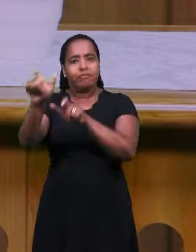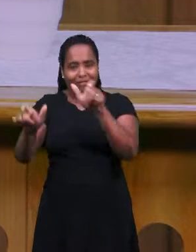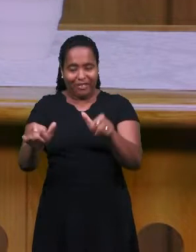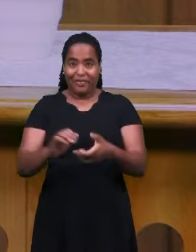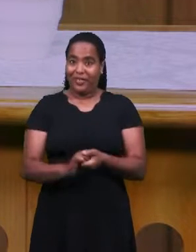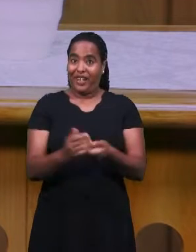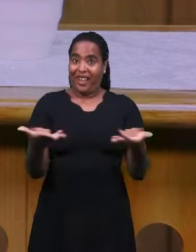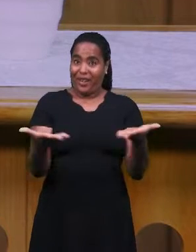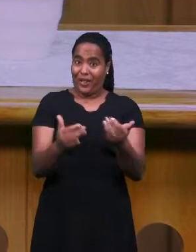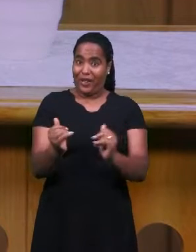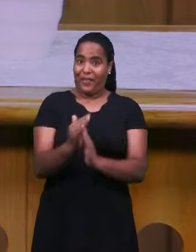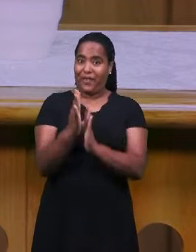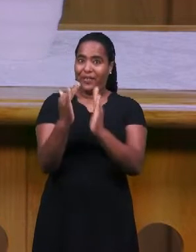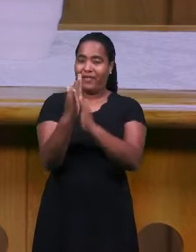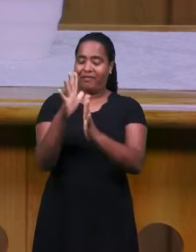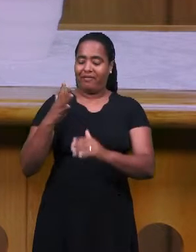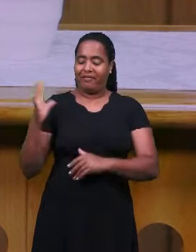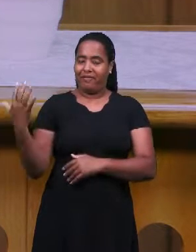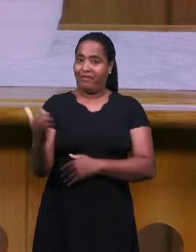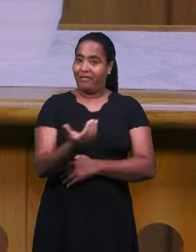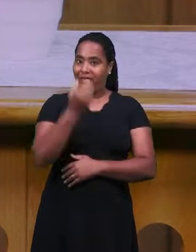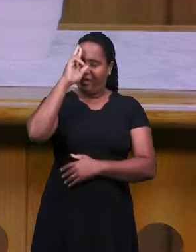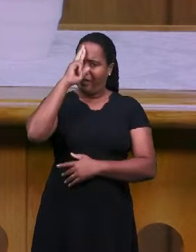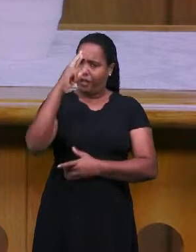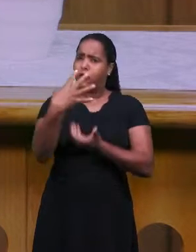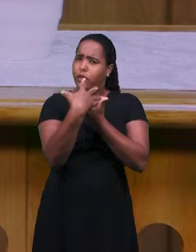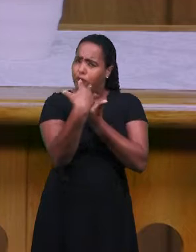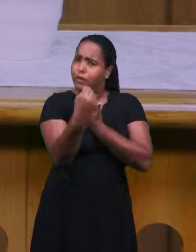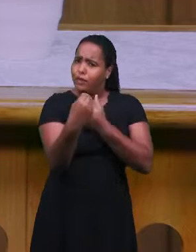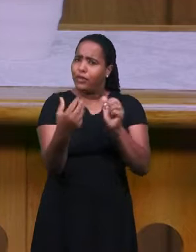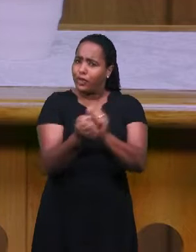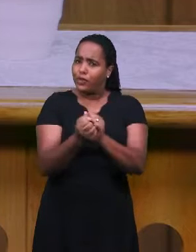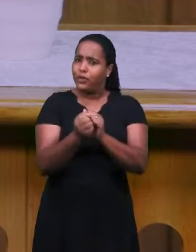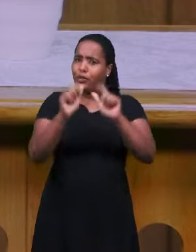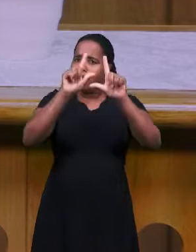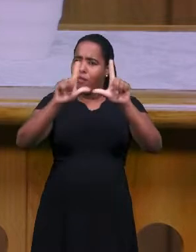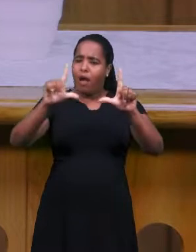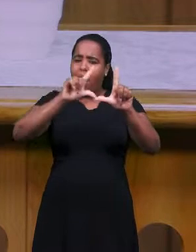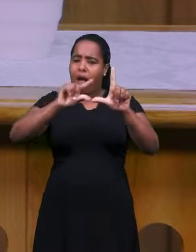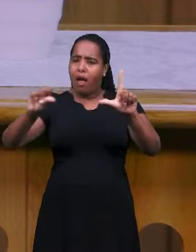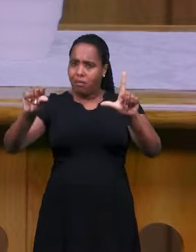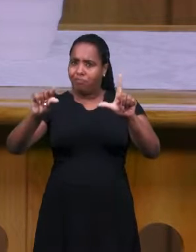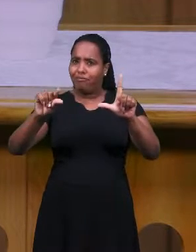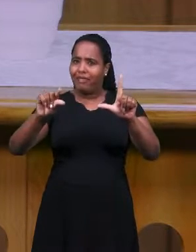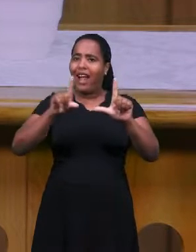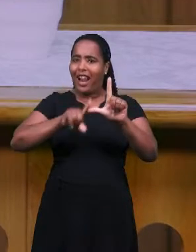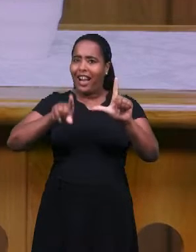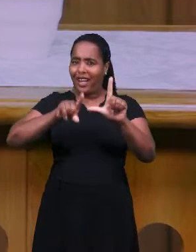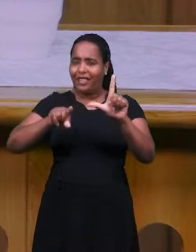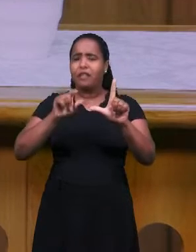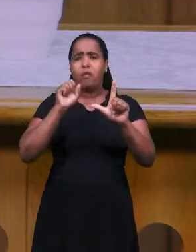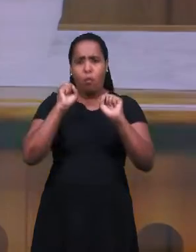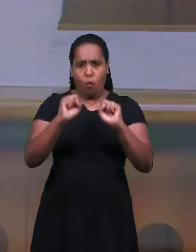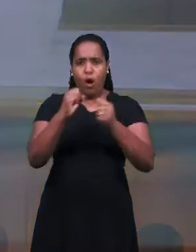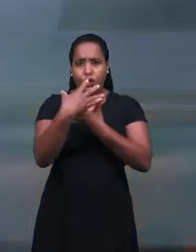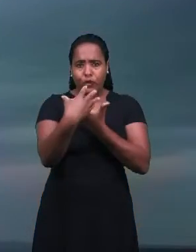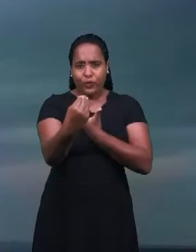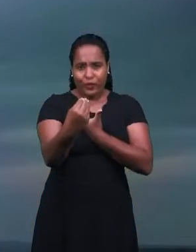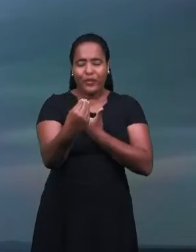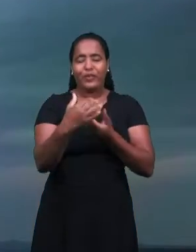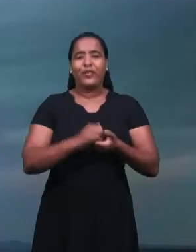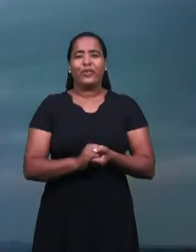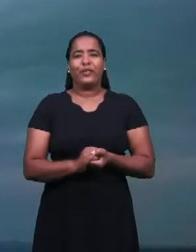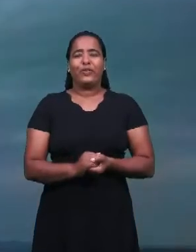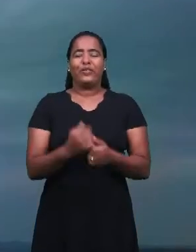мы прославим, поклонимся Богу. Пойте вместе с нами, слова будут на экране, и вы можете поклоняться Богу в